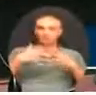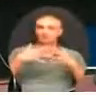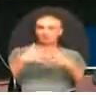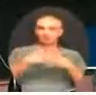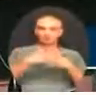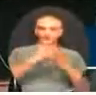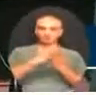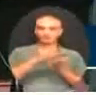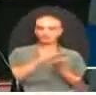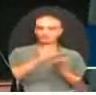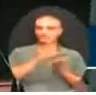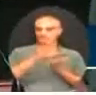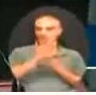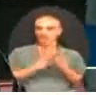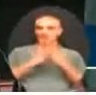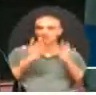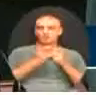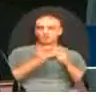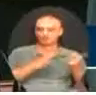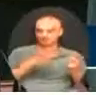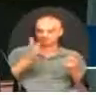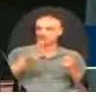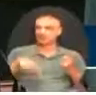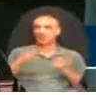ההתאחדות כבר מוותרת על חלק גדול מהכרטיסים,